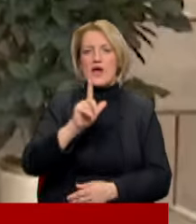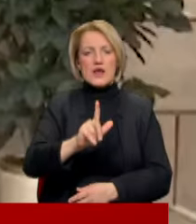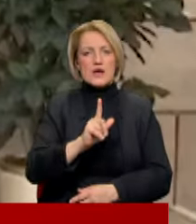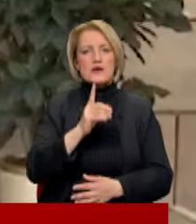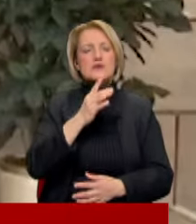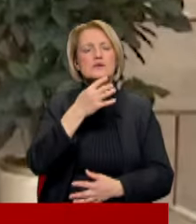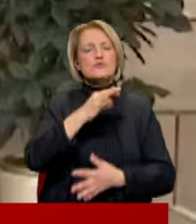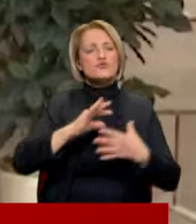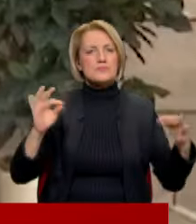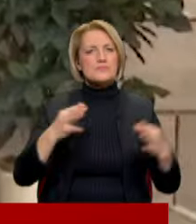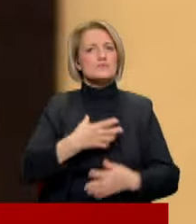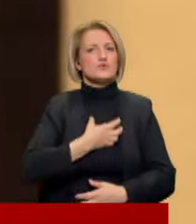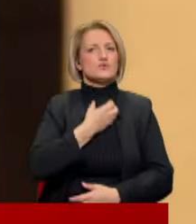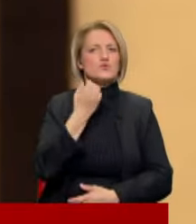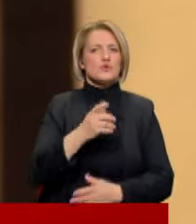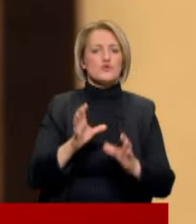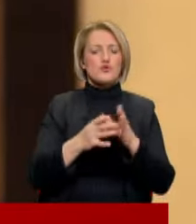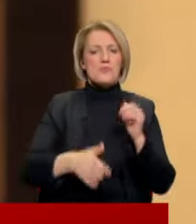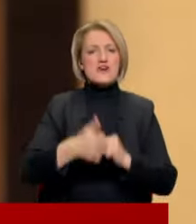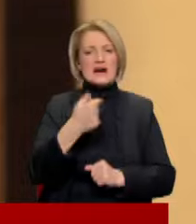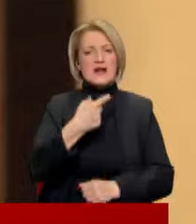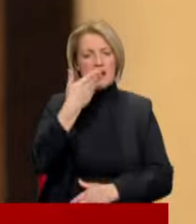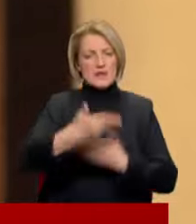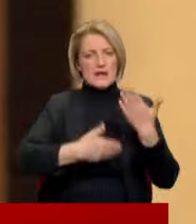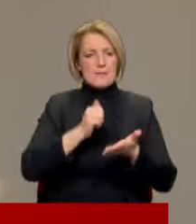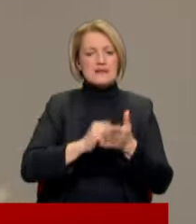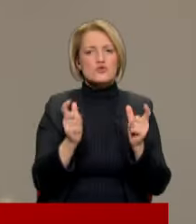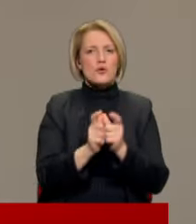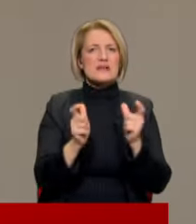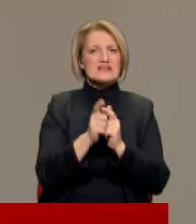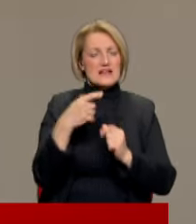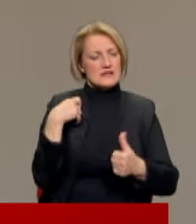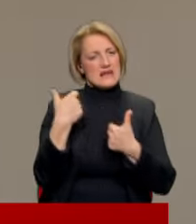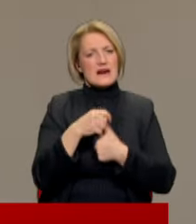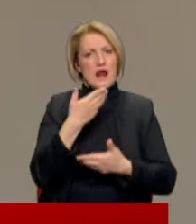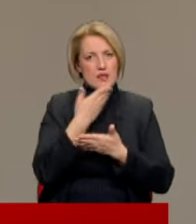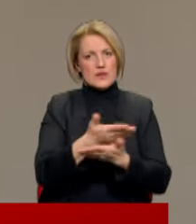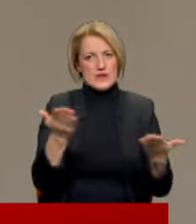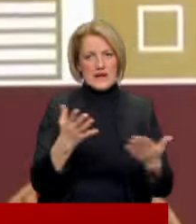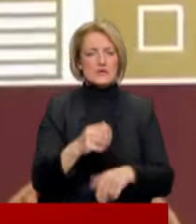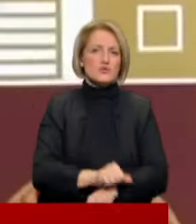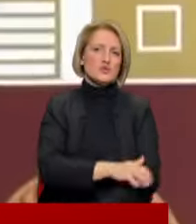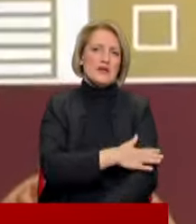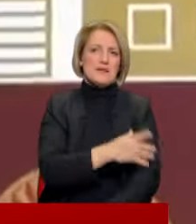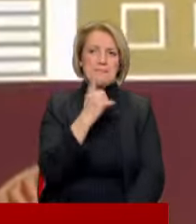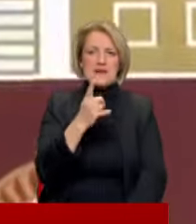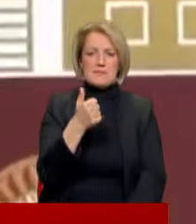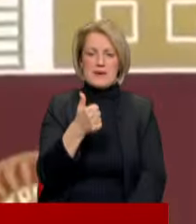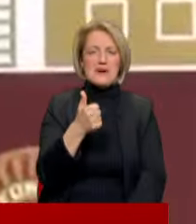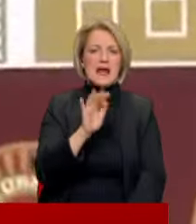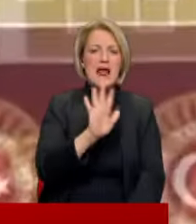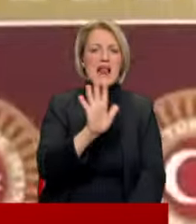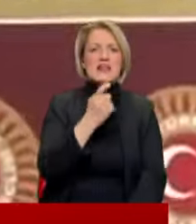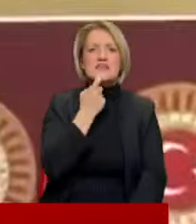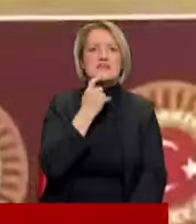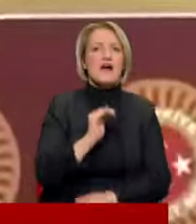Sözleri sistem doluydu. Grup başkanına sesini duyurmak için yaptığı basın toplantısında çağrısını bir kez daha yinelerken duyguluydu. Bir parmak 50 yıllık